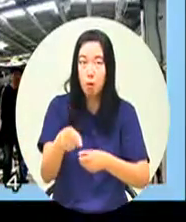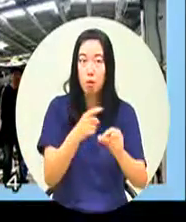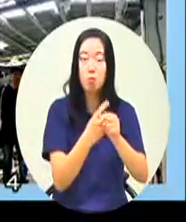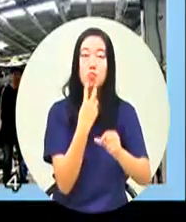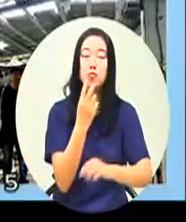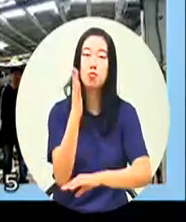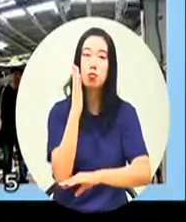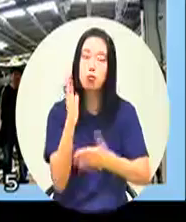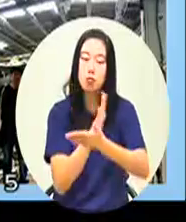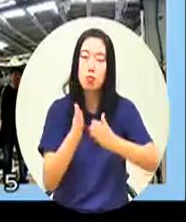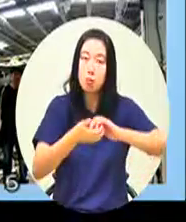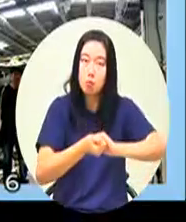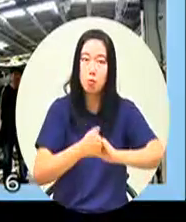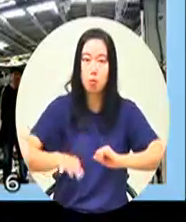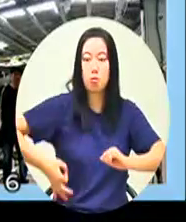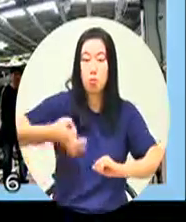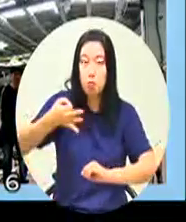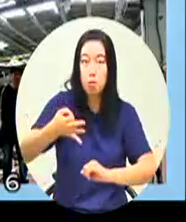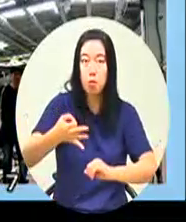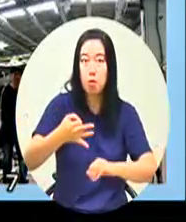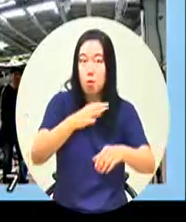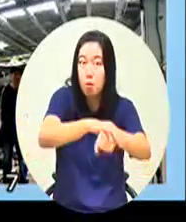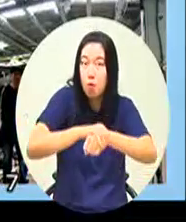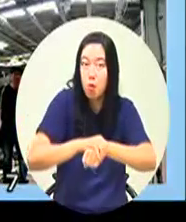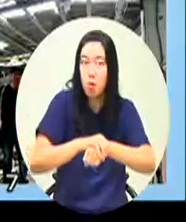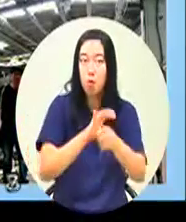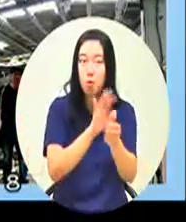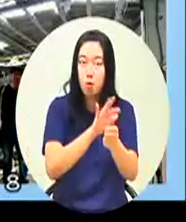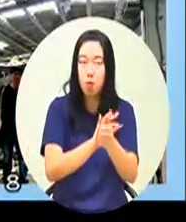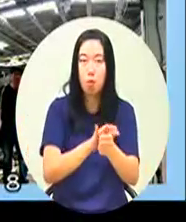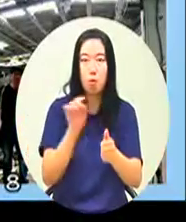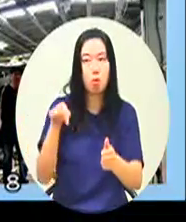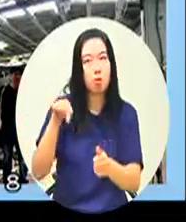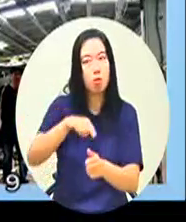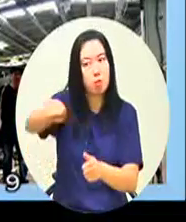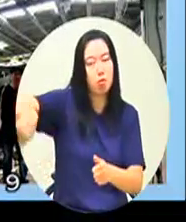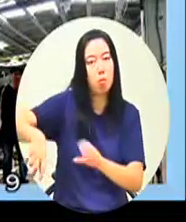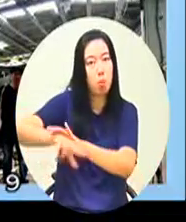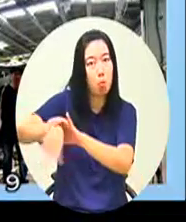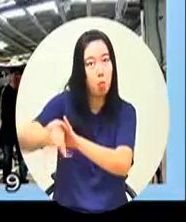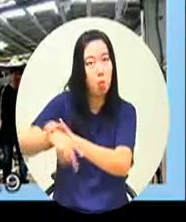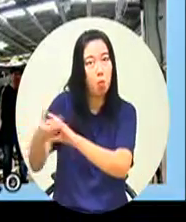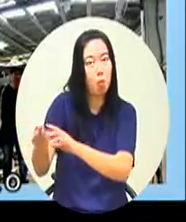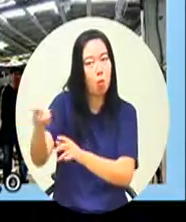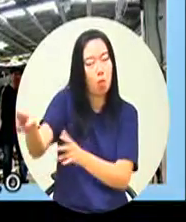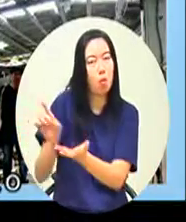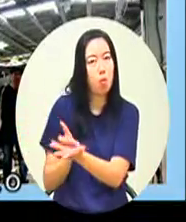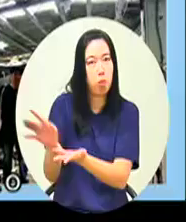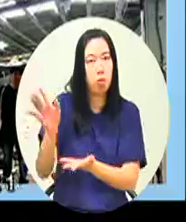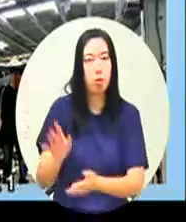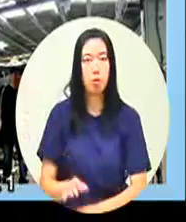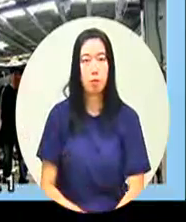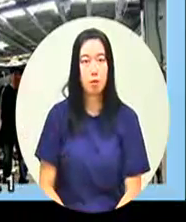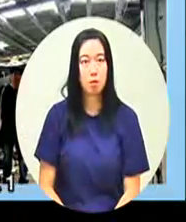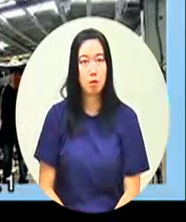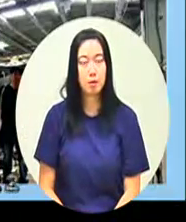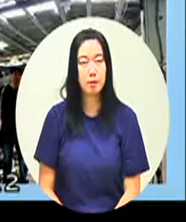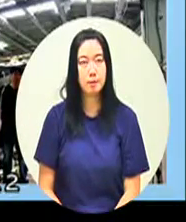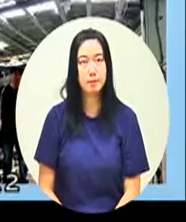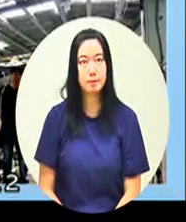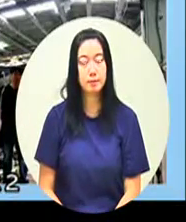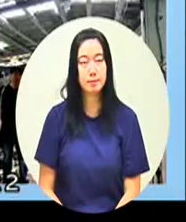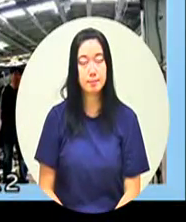哦，也没有把现金救助来把这个没有养殖登记证的拢排除在外，所以讲伫遮